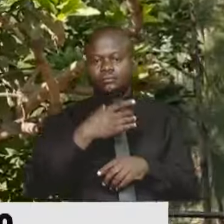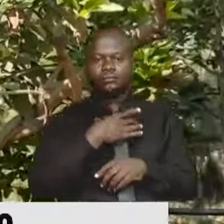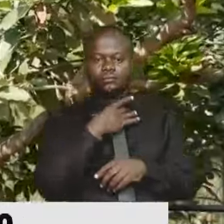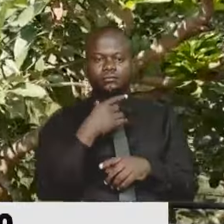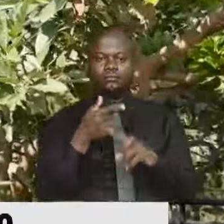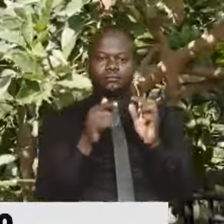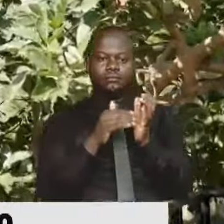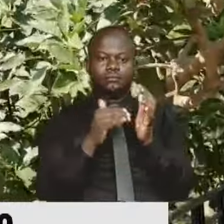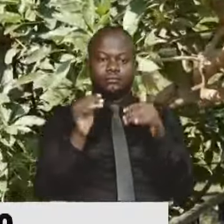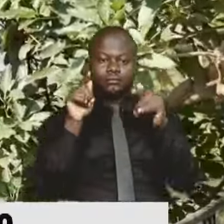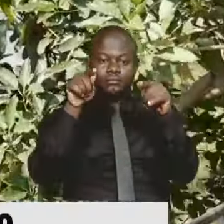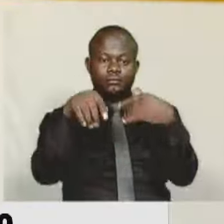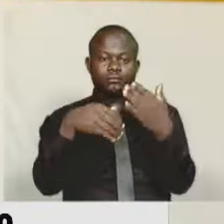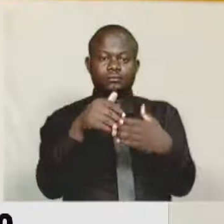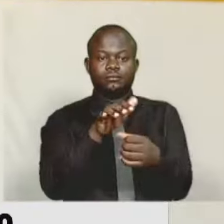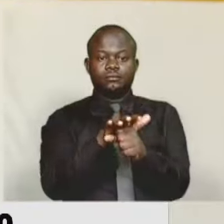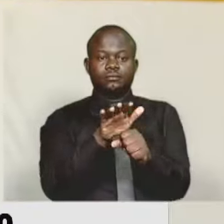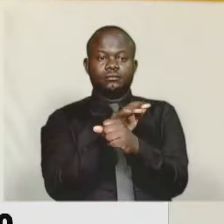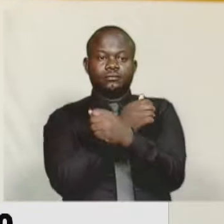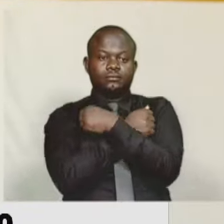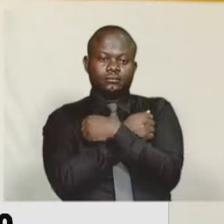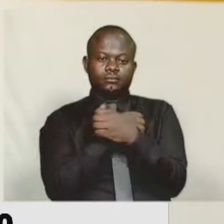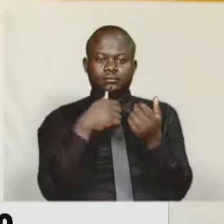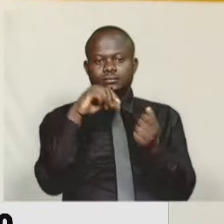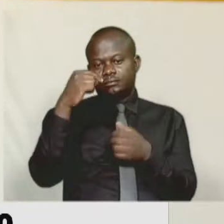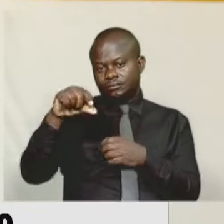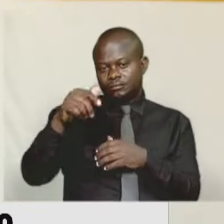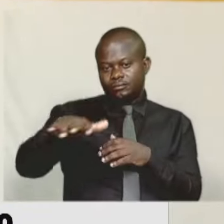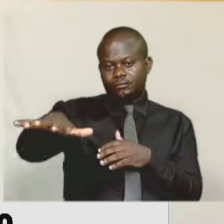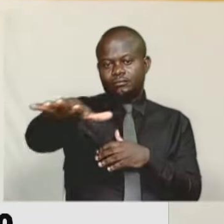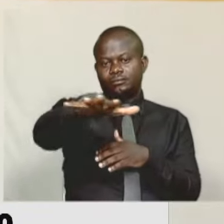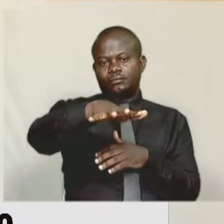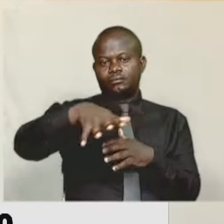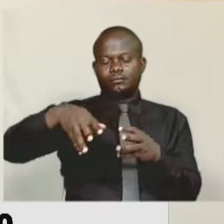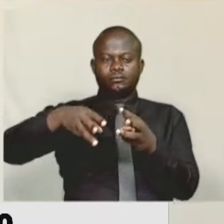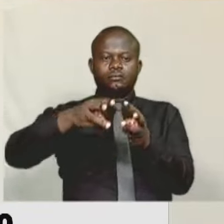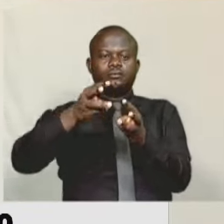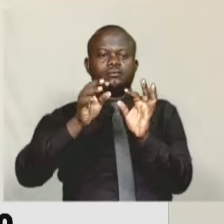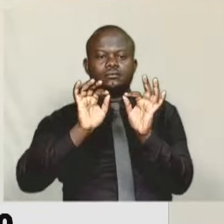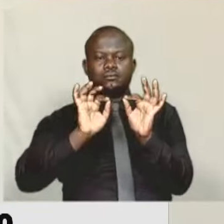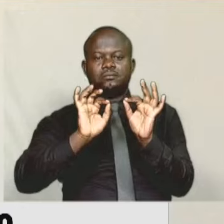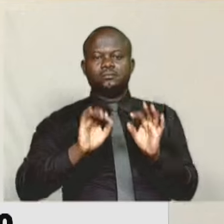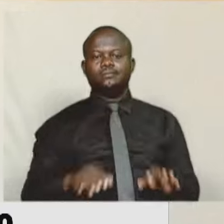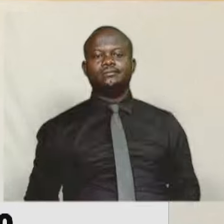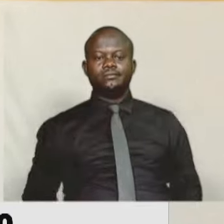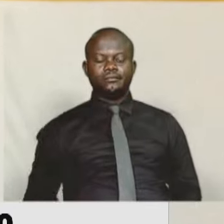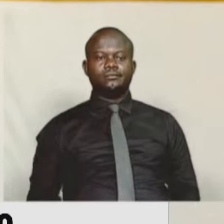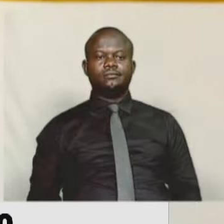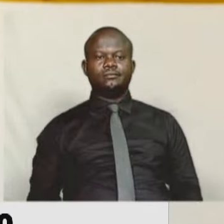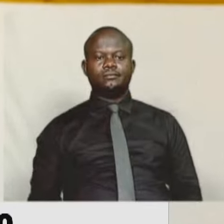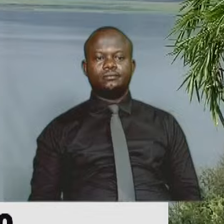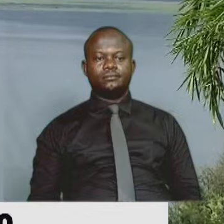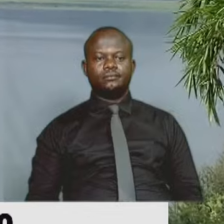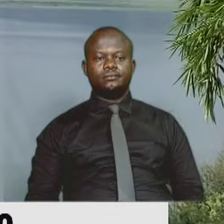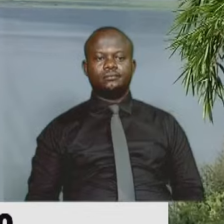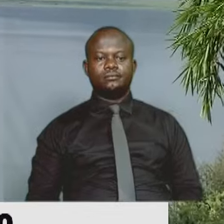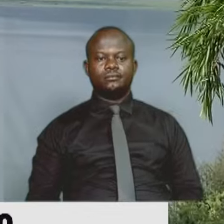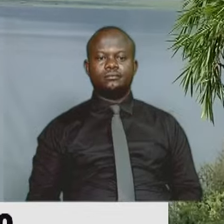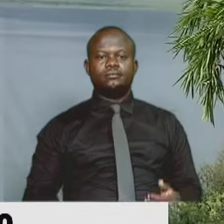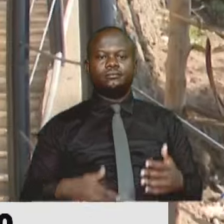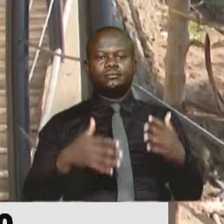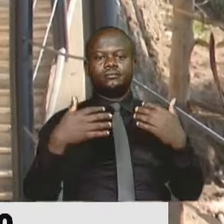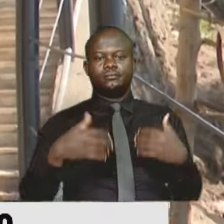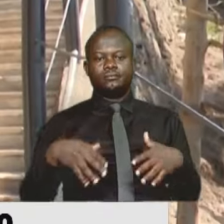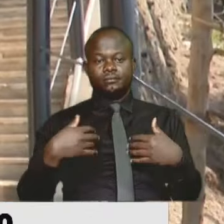None nsigaye impaza kenshi. Mpakundira umwimerere waho n'uburyo witegeye ibirunga. Like we have amazing volcano. Iryo banga